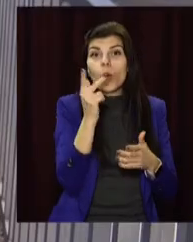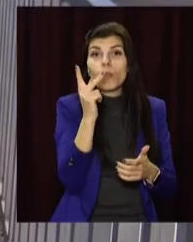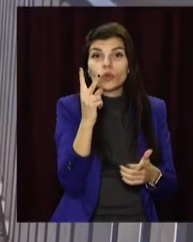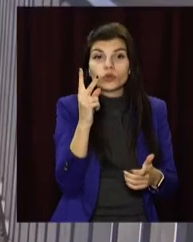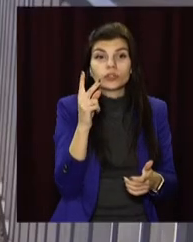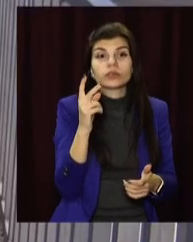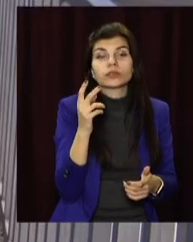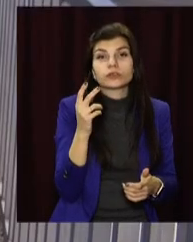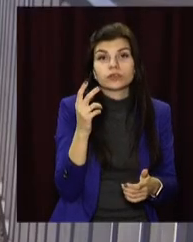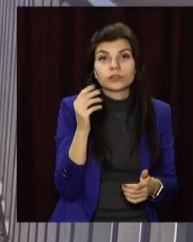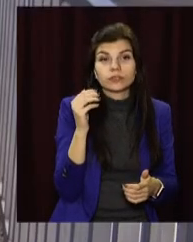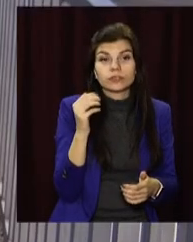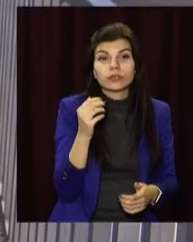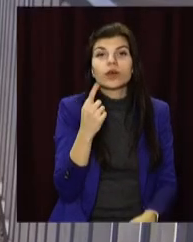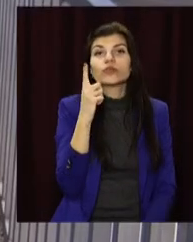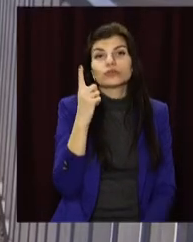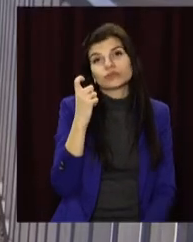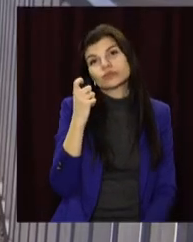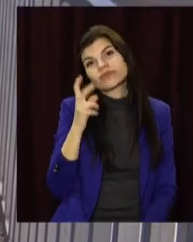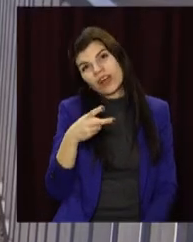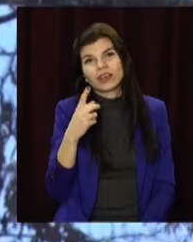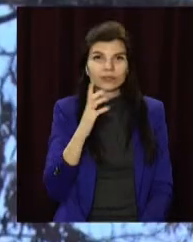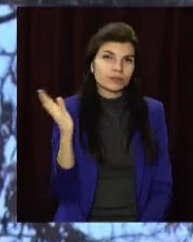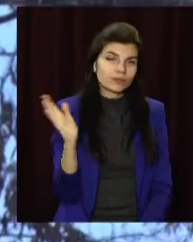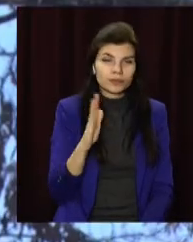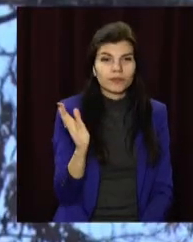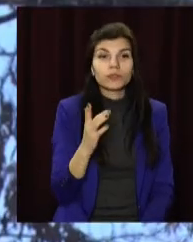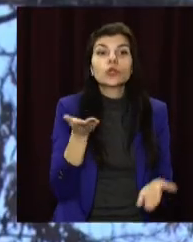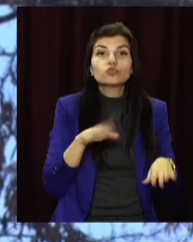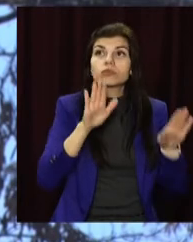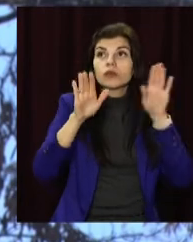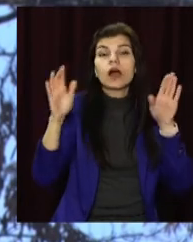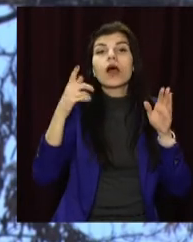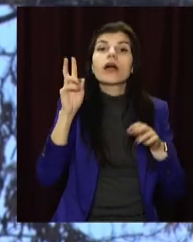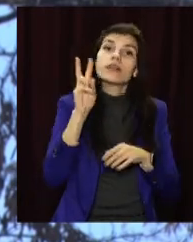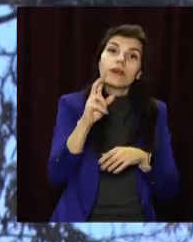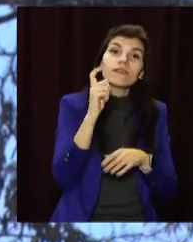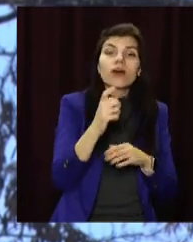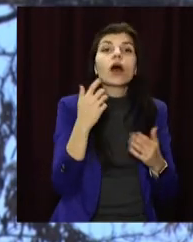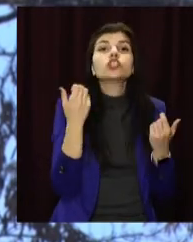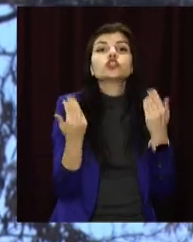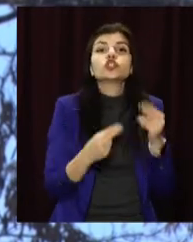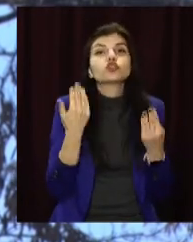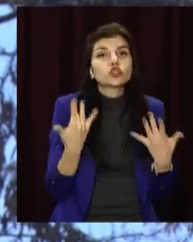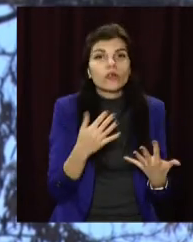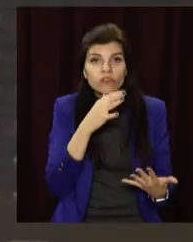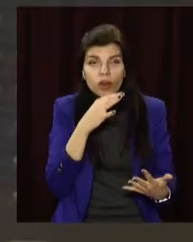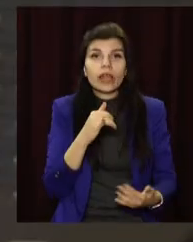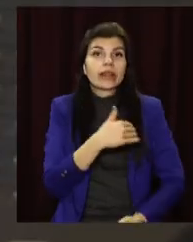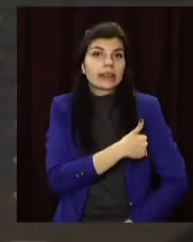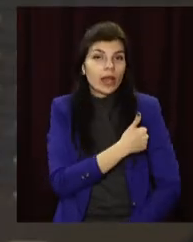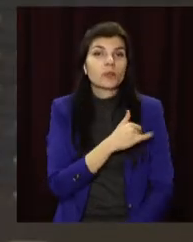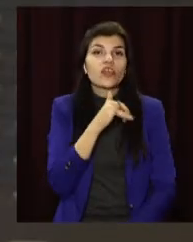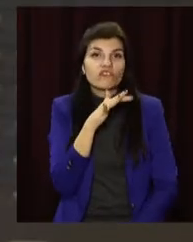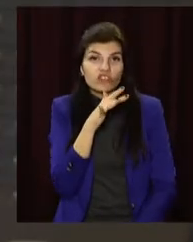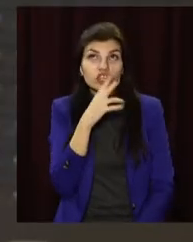150. Там відображаються номери маршрутів, напрямок руху, через скільки прибуде трамвай або тролейбус, а ще час і температура повітря.